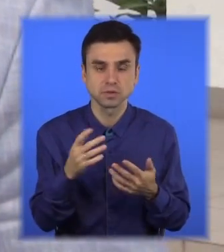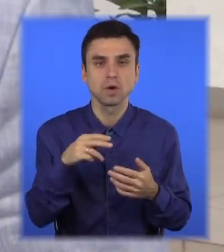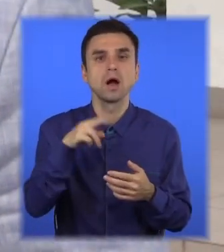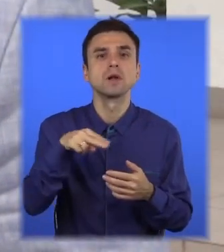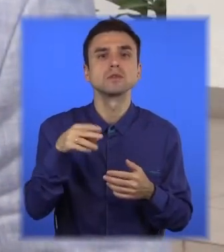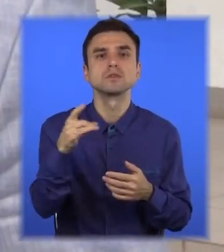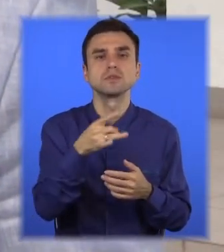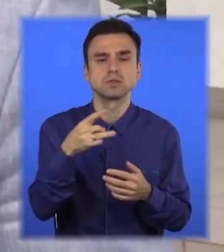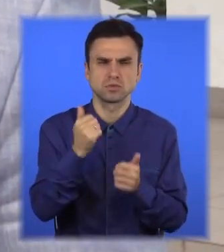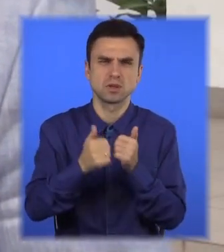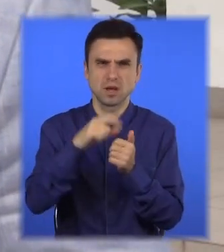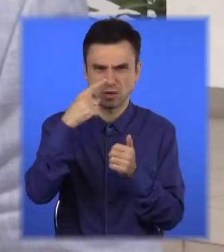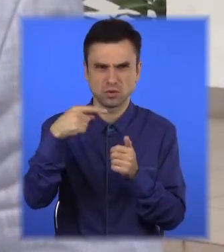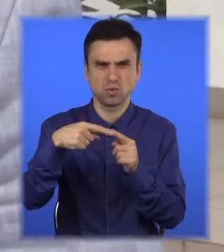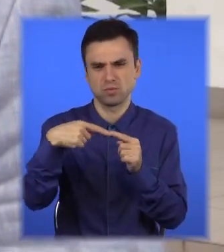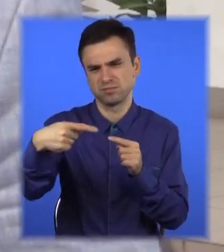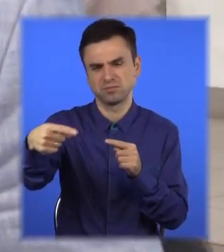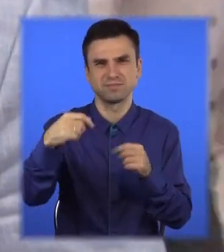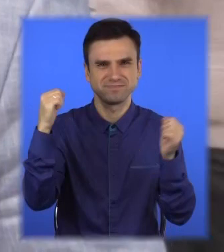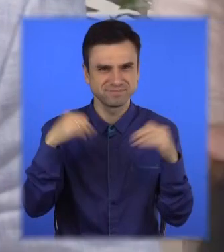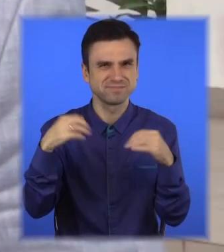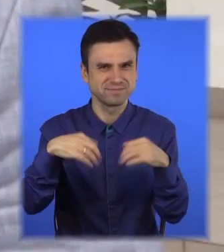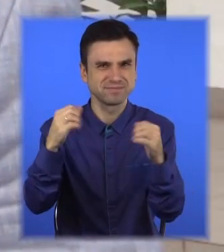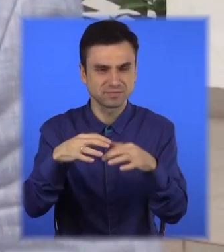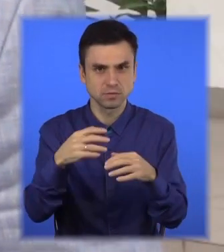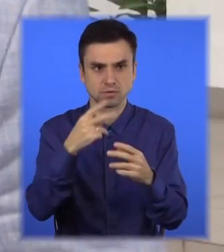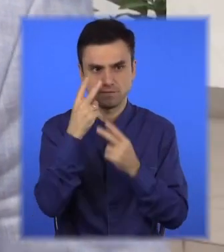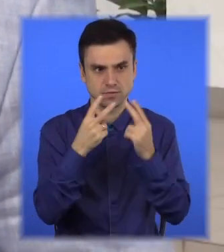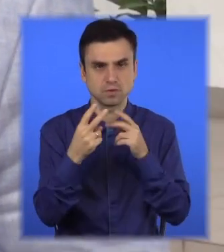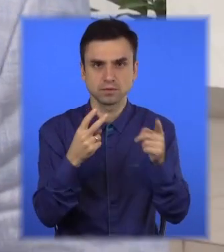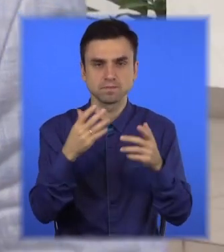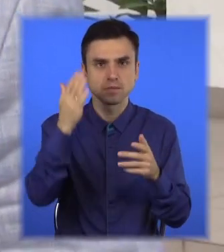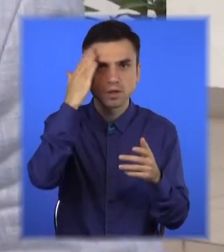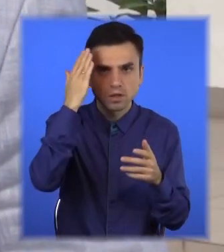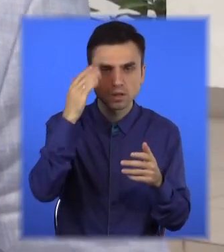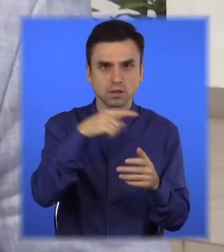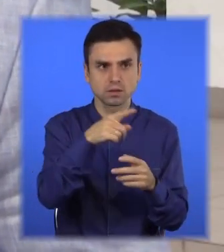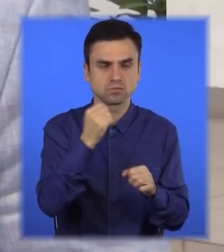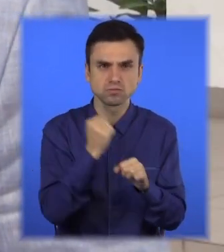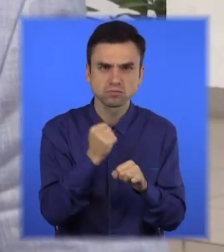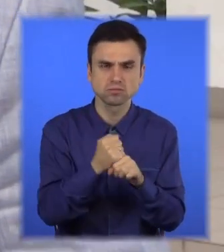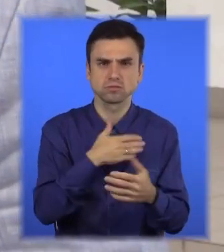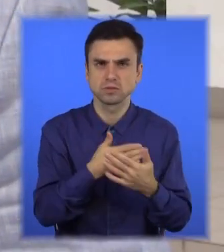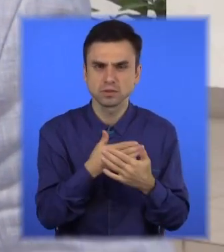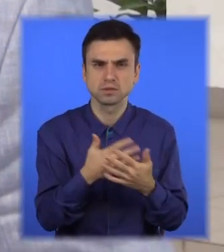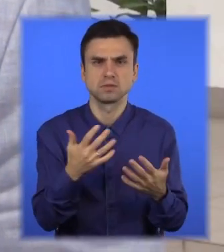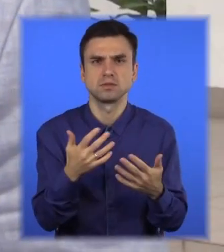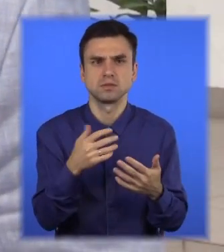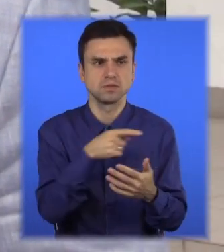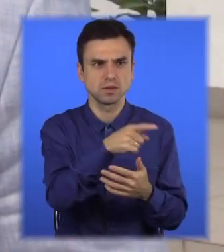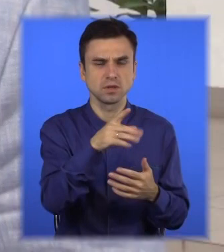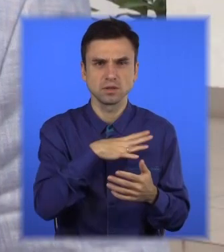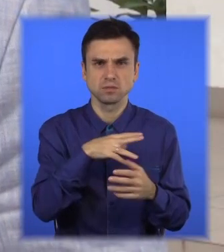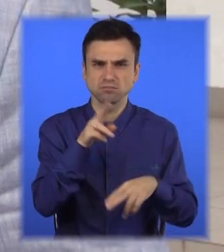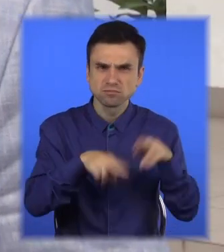Долгинского района, то действительно каждый год, когда мы собираемся, мы видим настоящие таланты, таланты рабочих, людей, которые